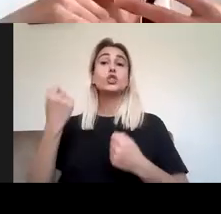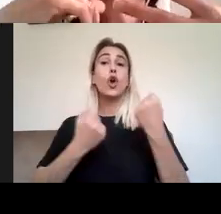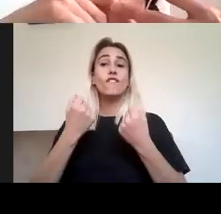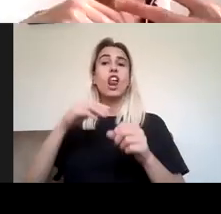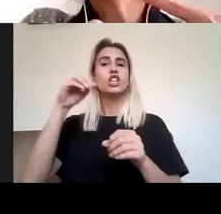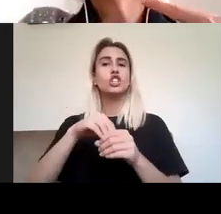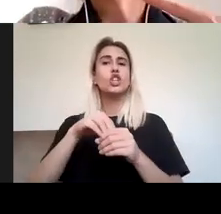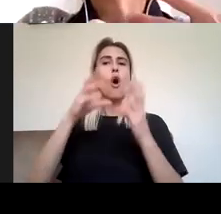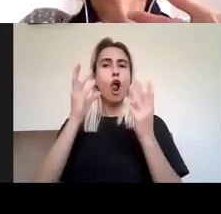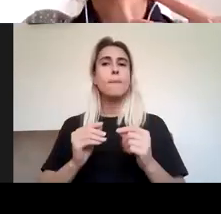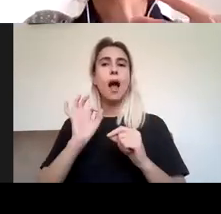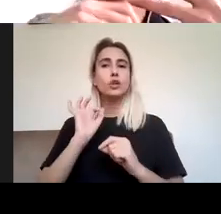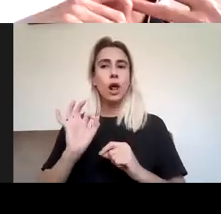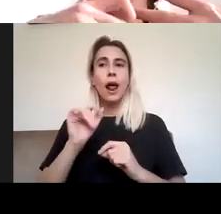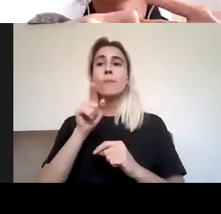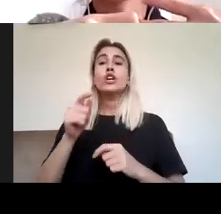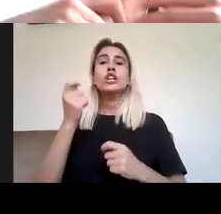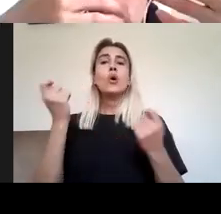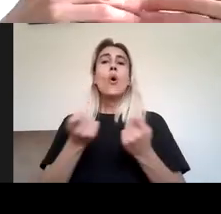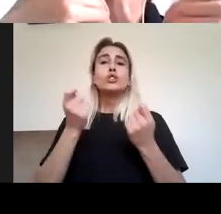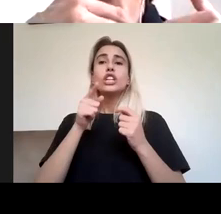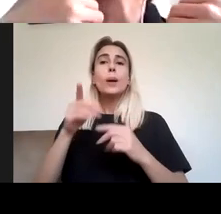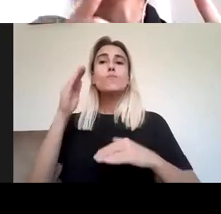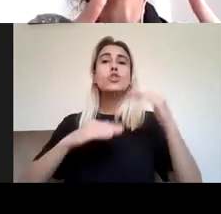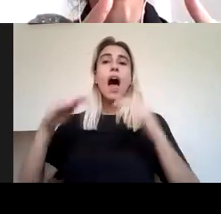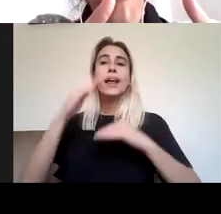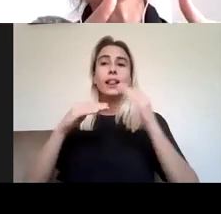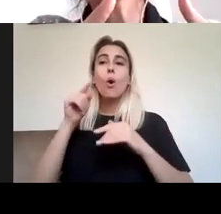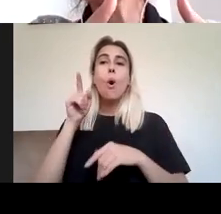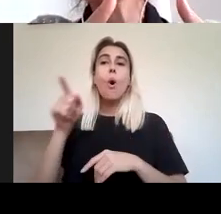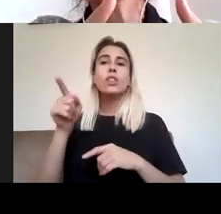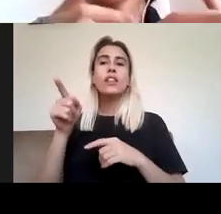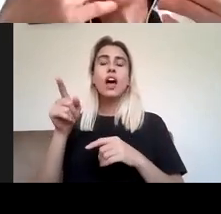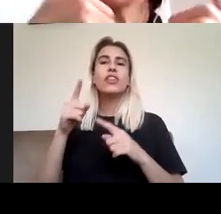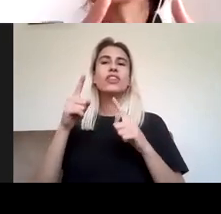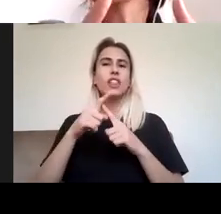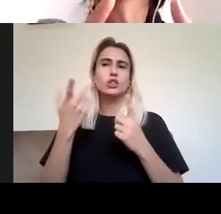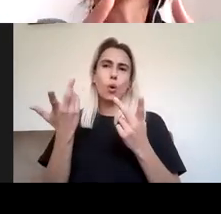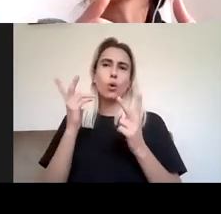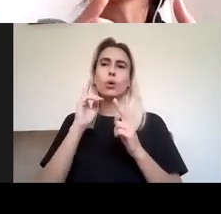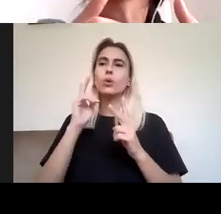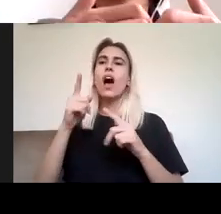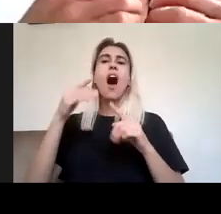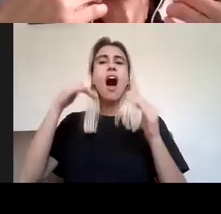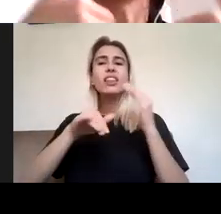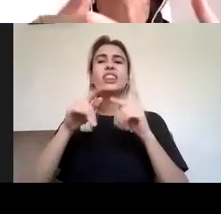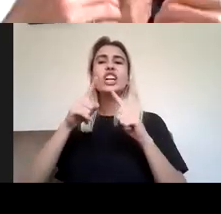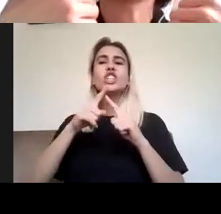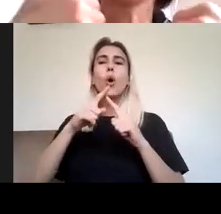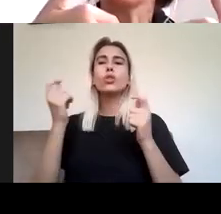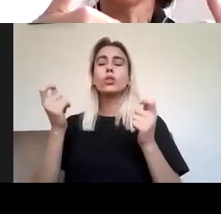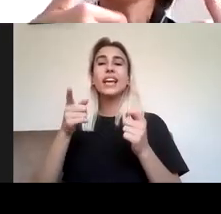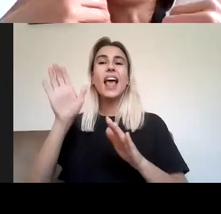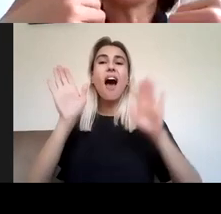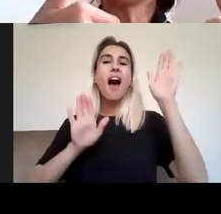üzere bu konuda çalışan müteahhitler dahil olmak üzere çünkü onlar da alt eşelonlarla çalışıyorlar. Alt eşelonlarda yapmış oldukları